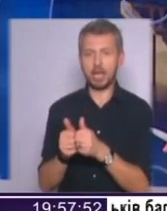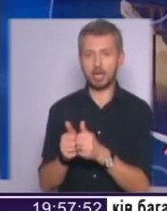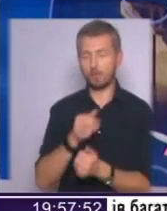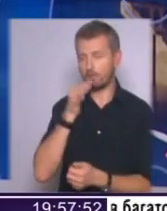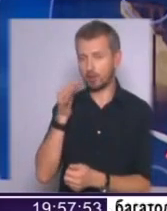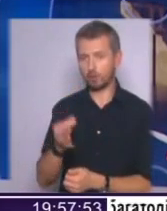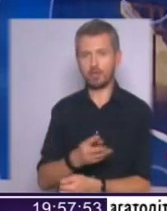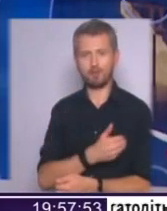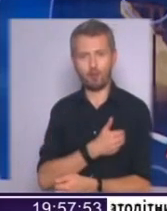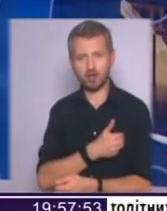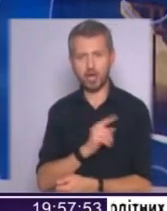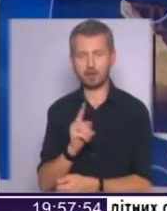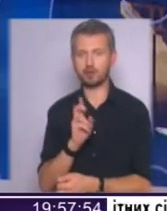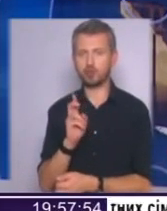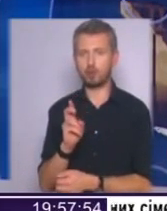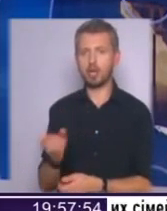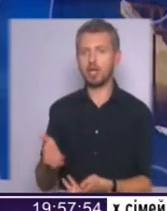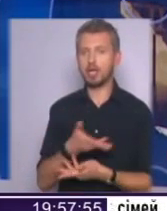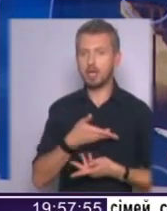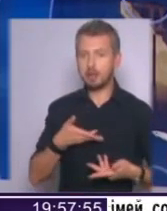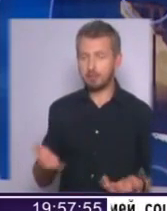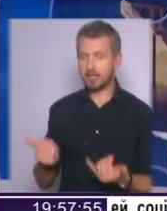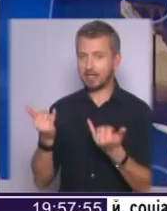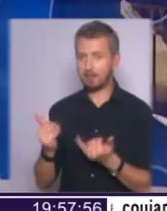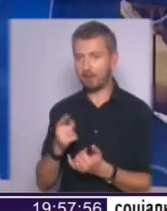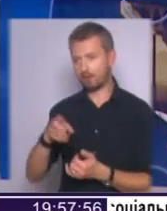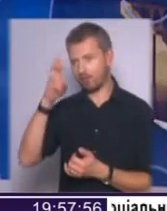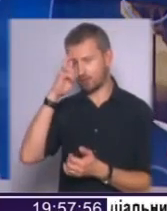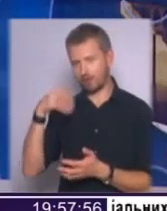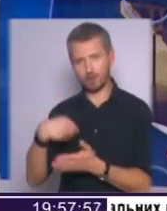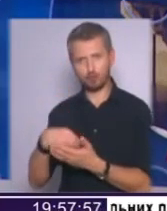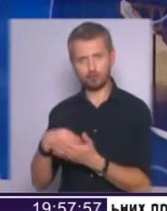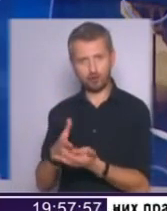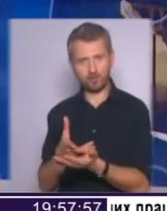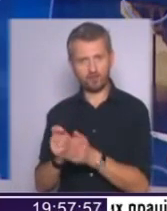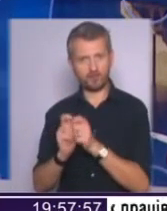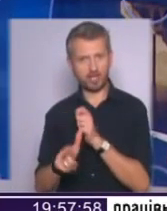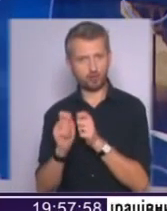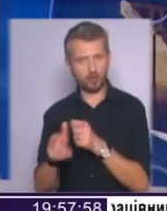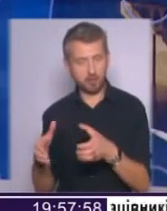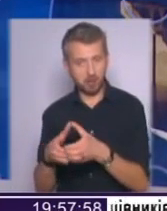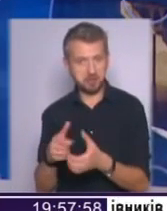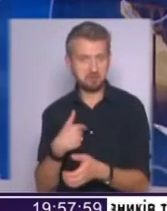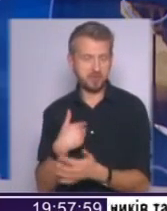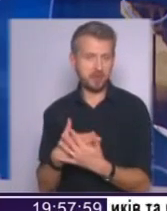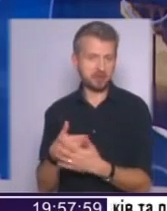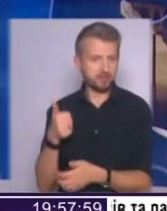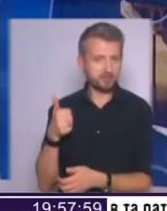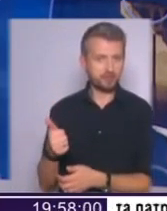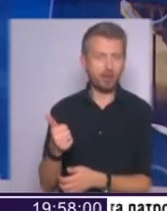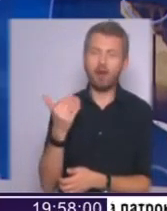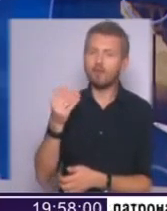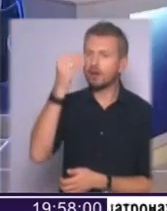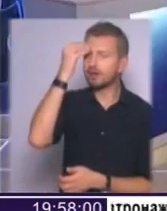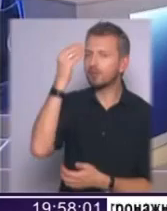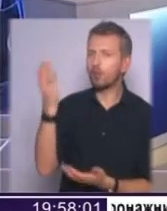висловили побажання, щоб ми тепер з державного бюджету фінансували партії. Це добре, як на мене. Яка ваша позиція і наскільки